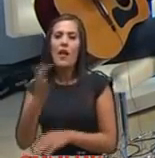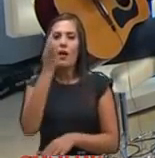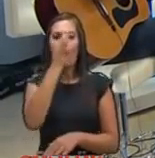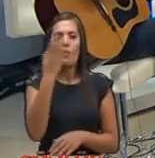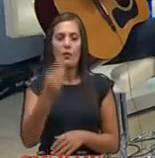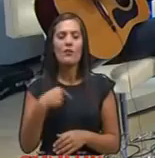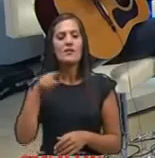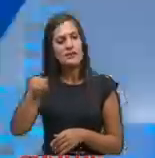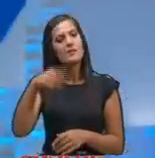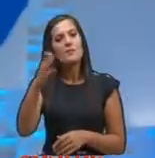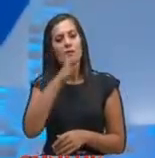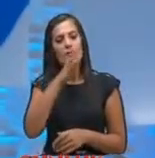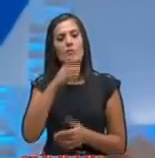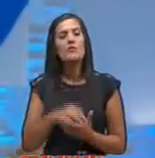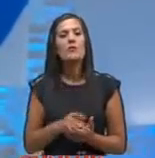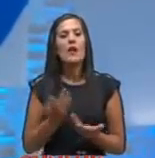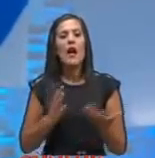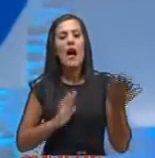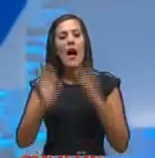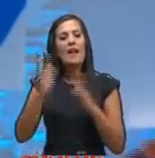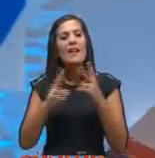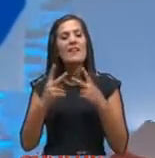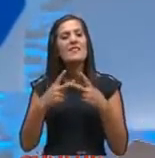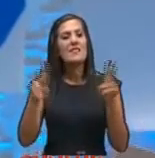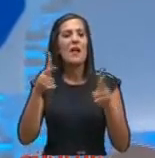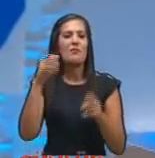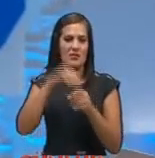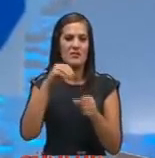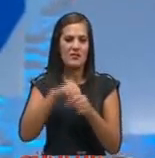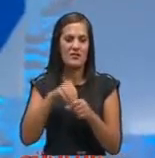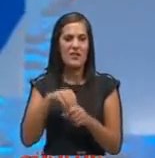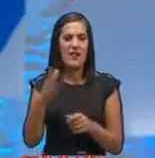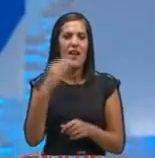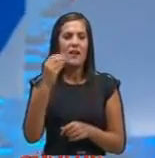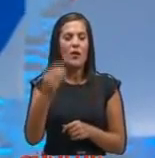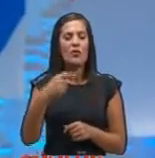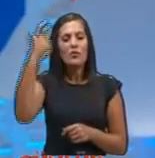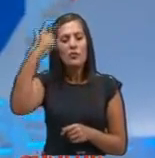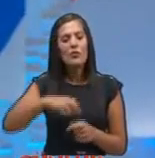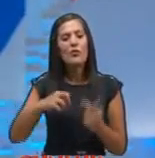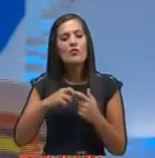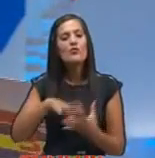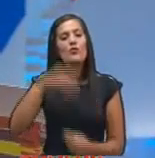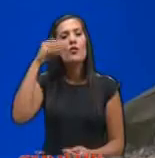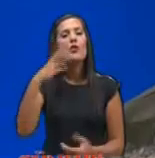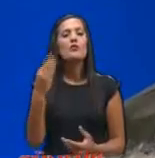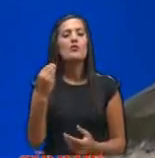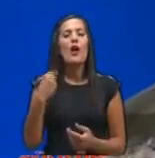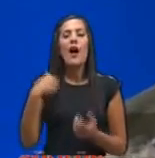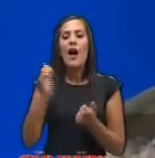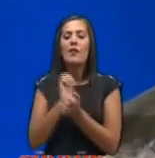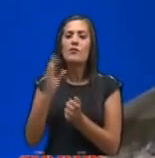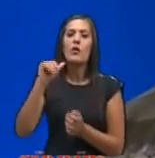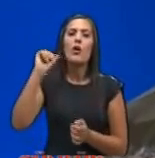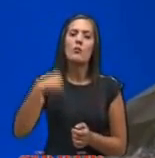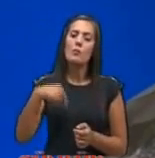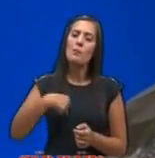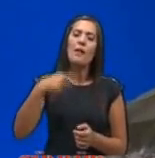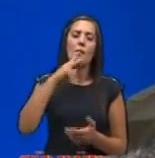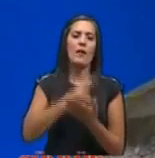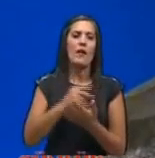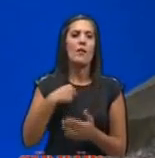Ne oldu? Sonu sonu gittik işte. Ne olacak şimdi? Ama bebeği orada. Yani çocuğu işte, orada. Ailem orada yani, falan işte. Orada yuva kurduk. Hayat düzenimizi orada